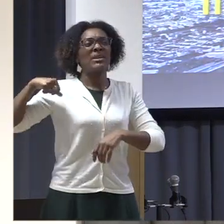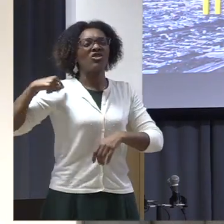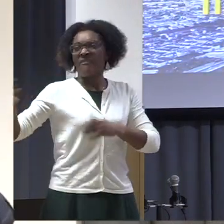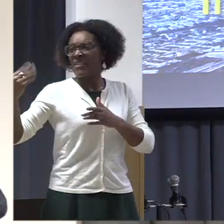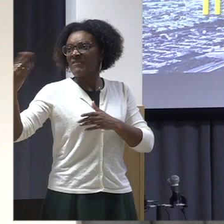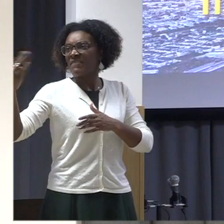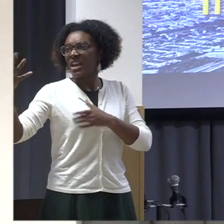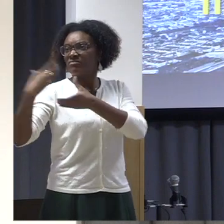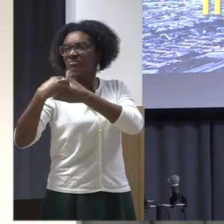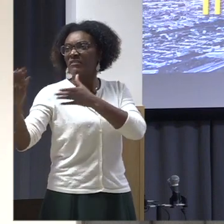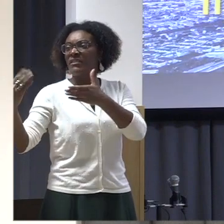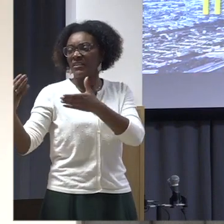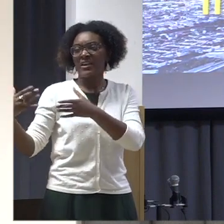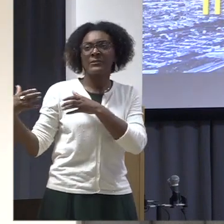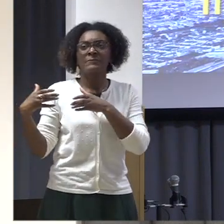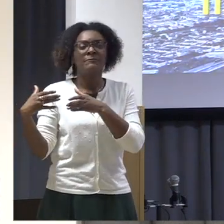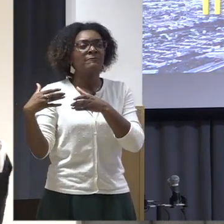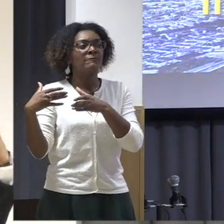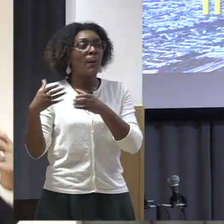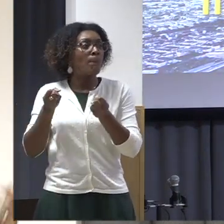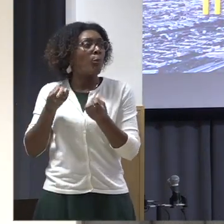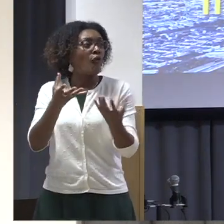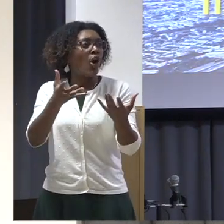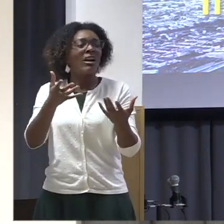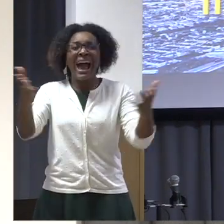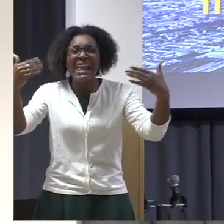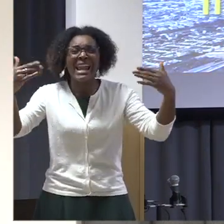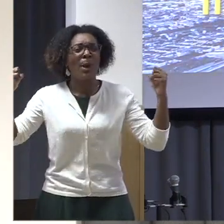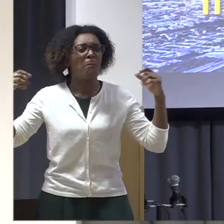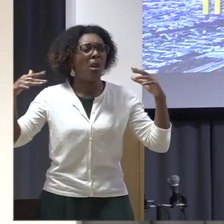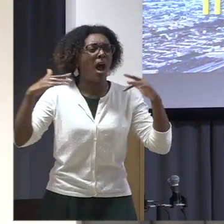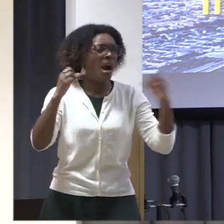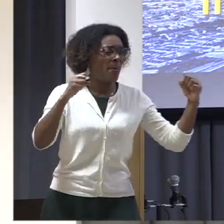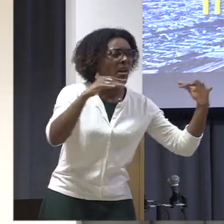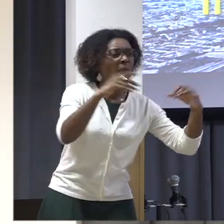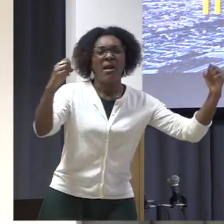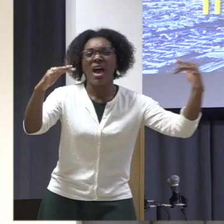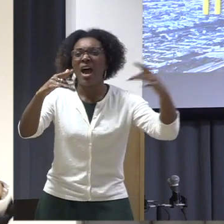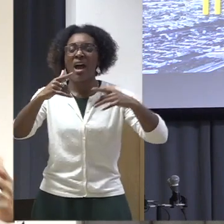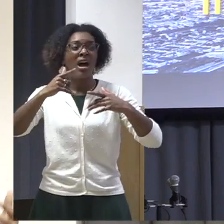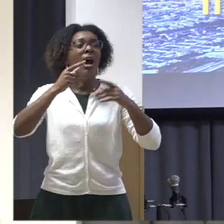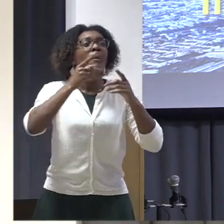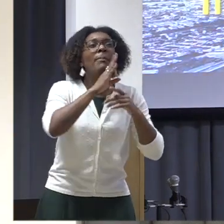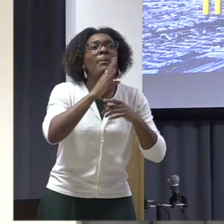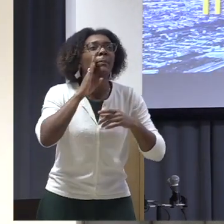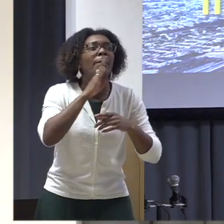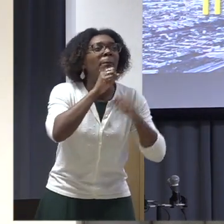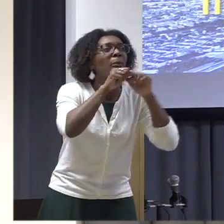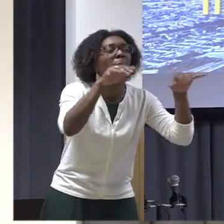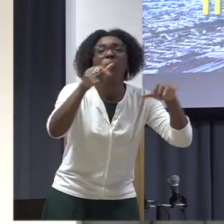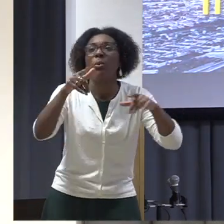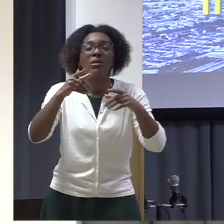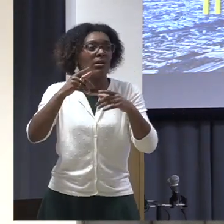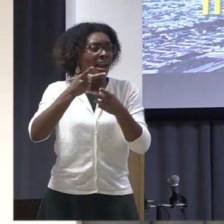de la populace provoquèrent des attroupements et répandirent l'agitation dans la